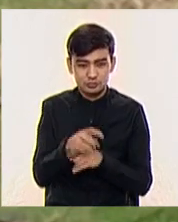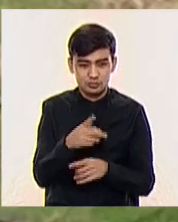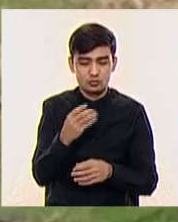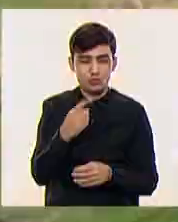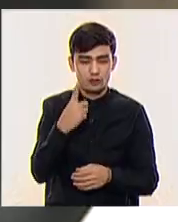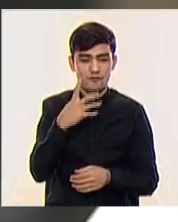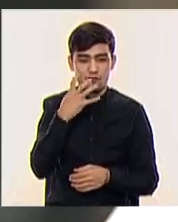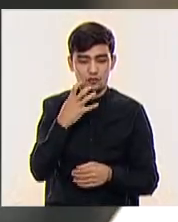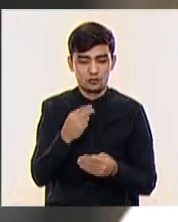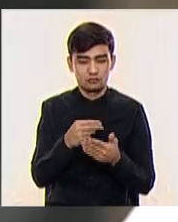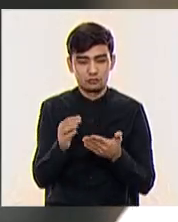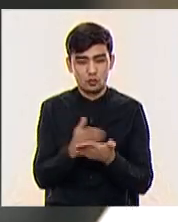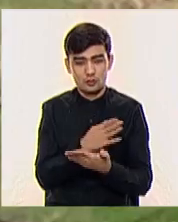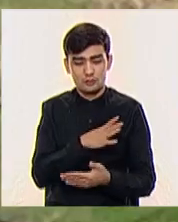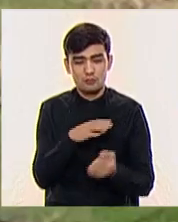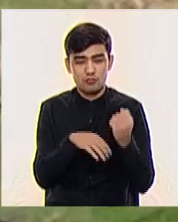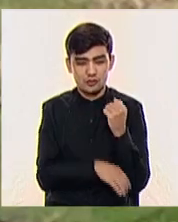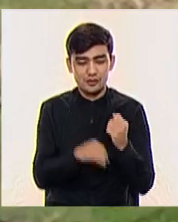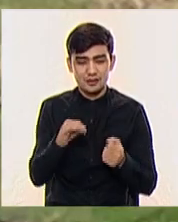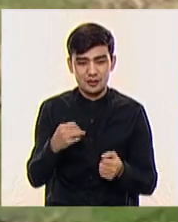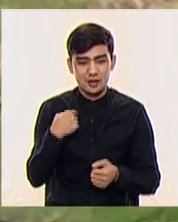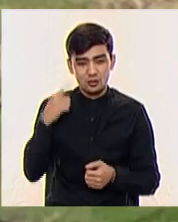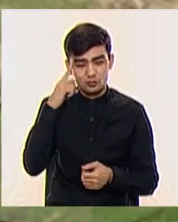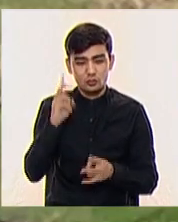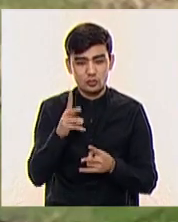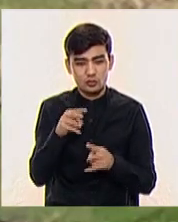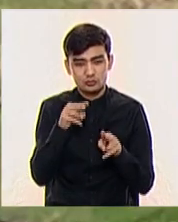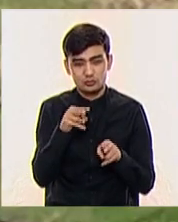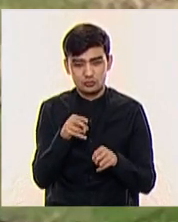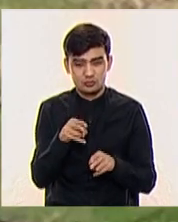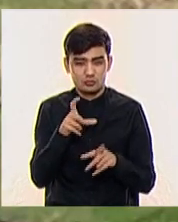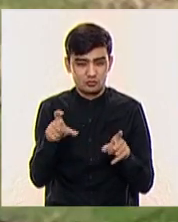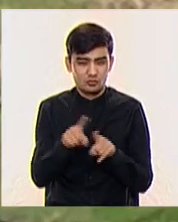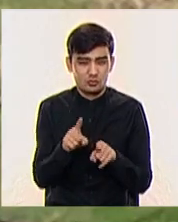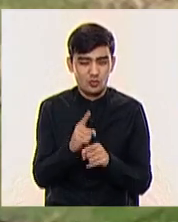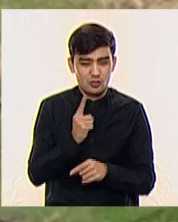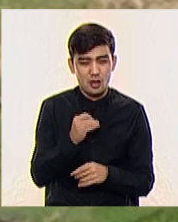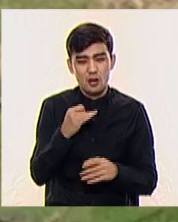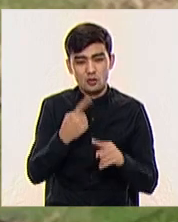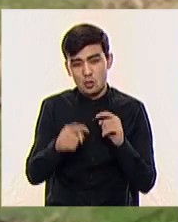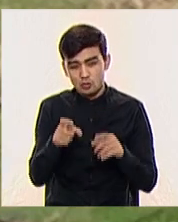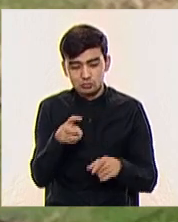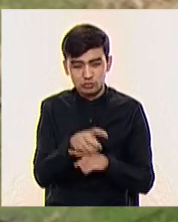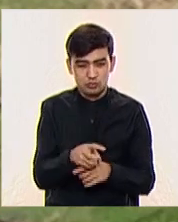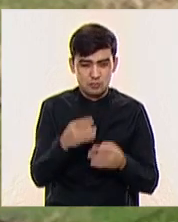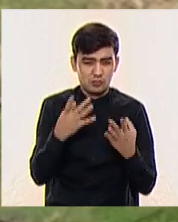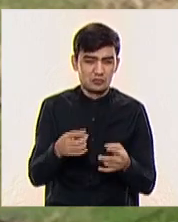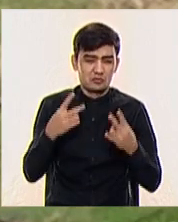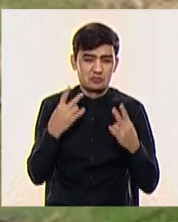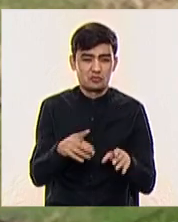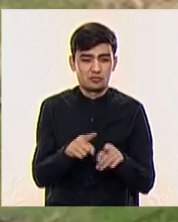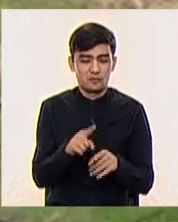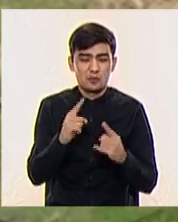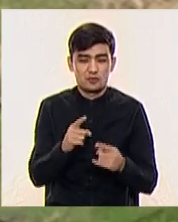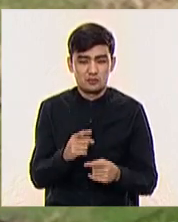еще одна фотография, уже последняя. Но я думаю, это тот, кто смотрит за могилками, потому что другим это просто не надо,